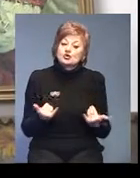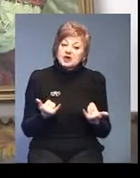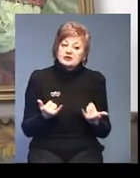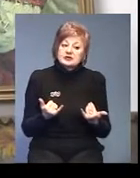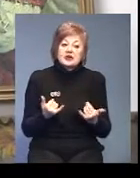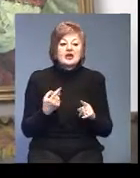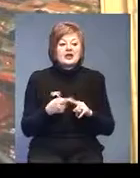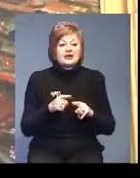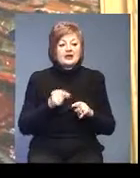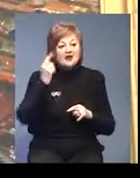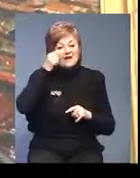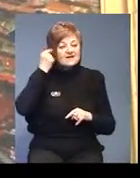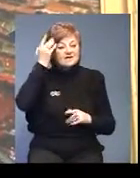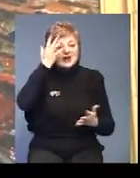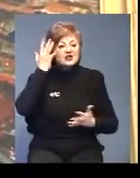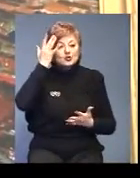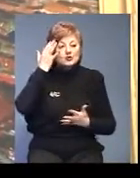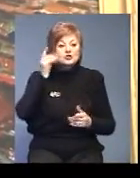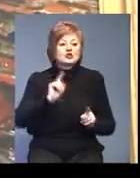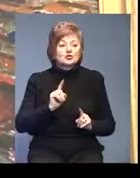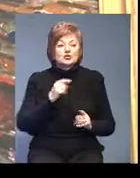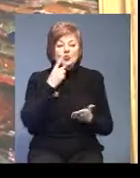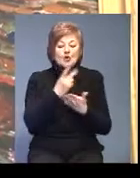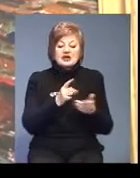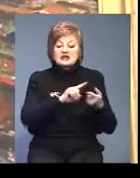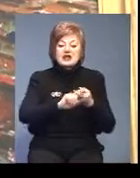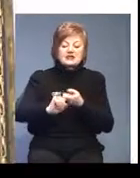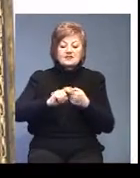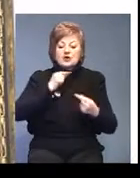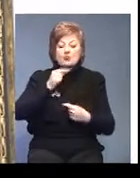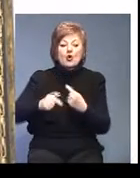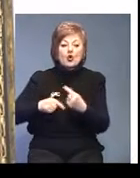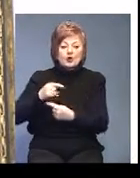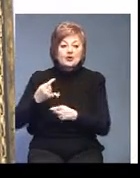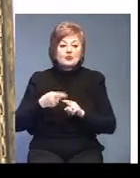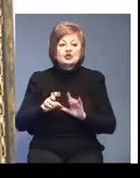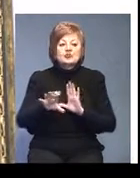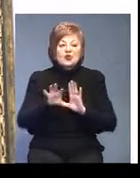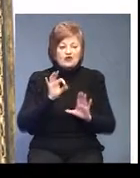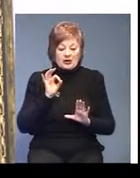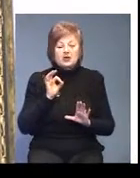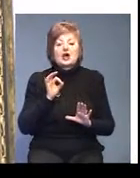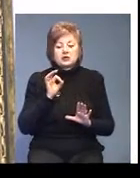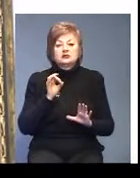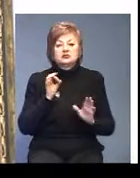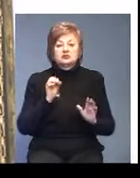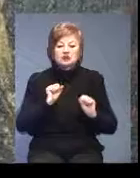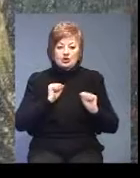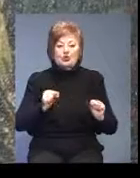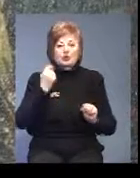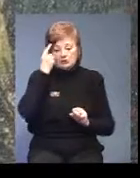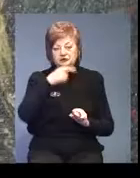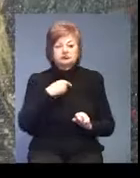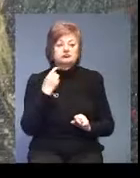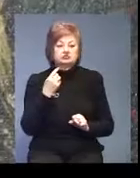іноді міфологізує, аби показати зв'язок поколінь. Тому й героїв своїх картин обирає колоритних. Портрет Кобзаря Володимира